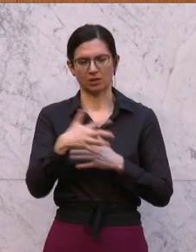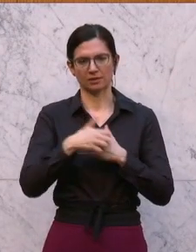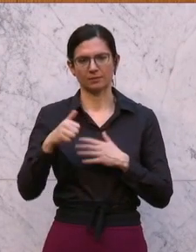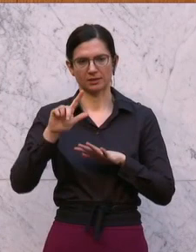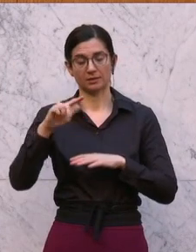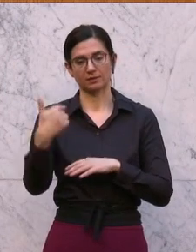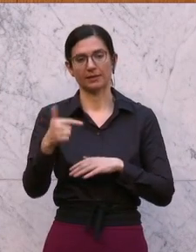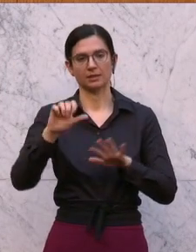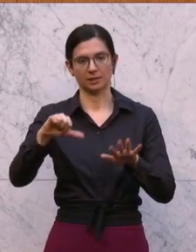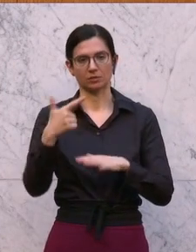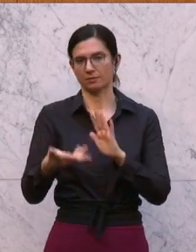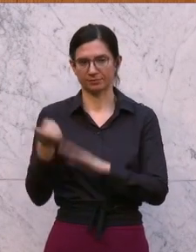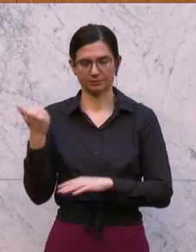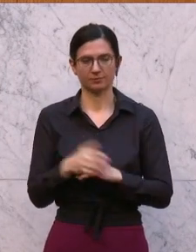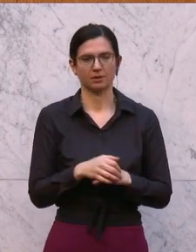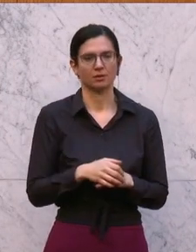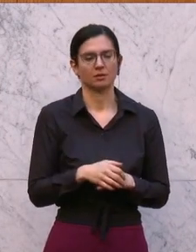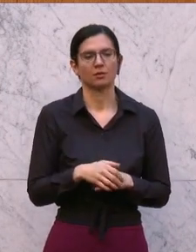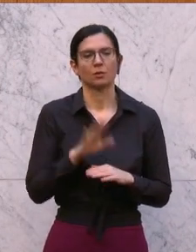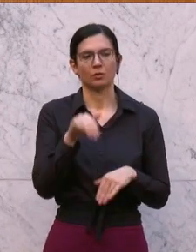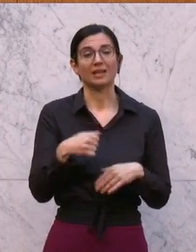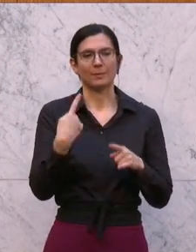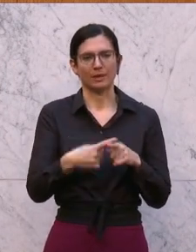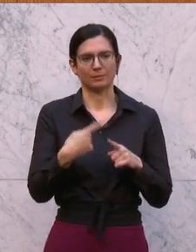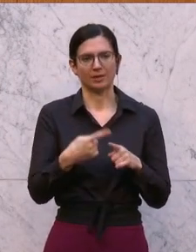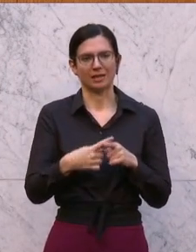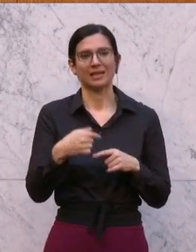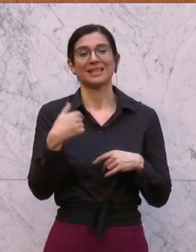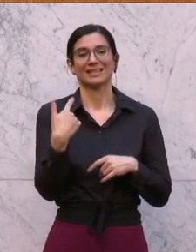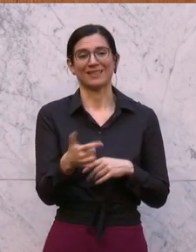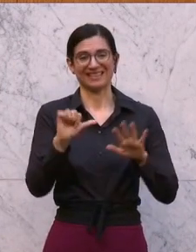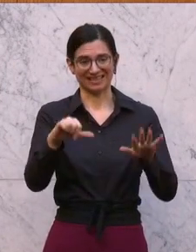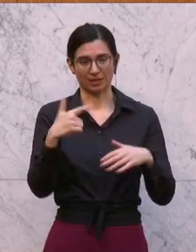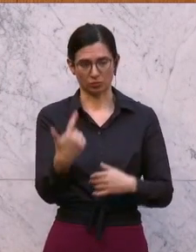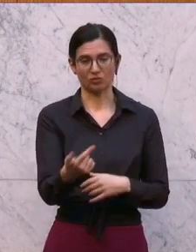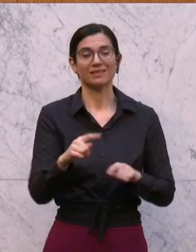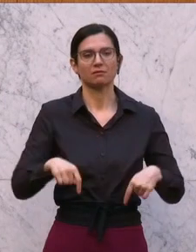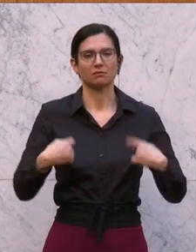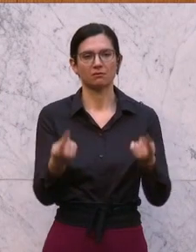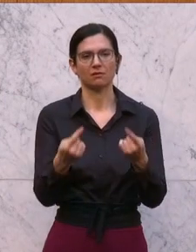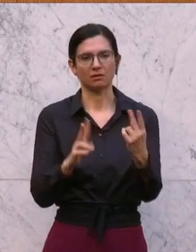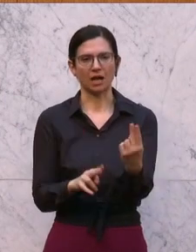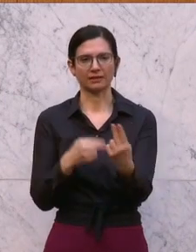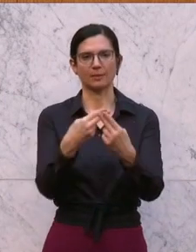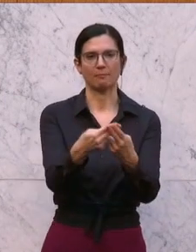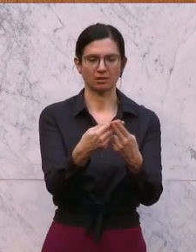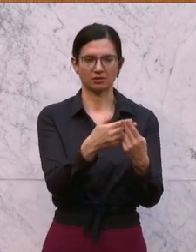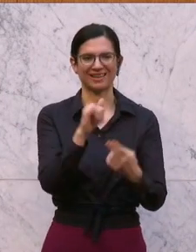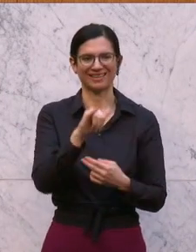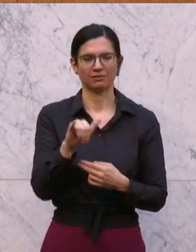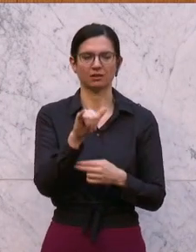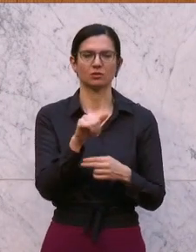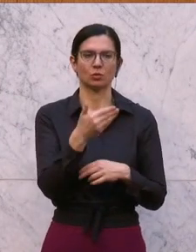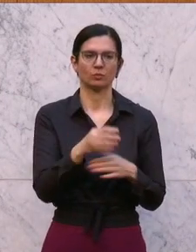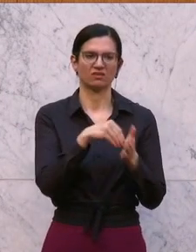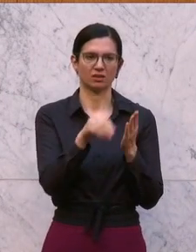März 2026 und ab 1. April 2026 erfolgt die Indexierung von Mietverträgen nur mehr